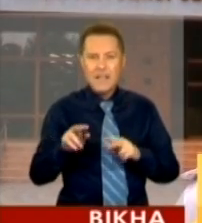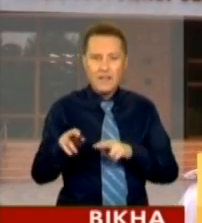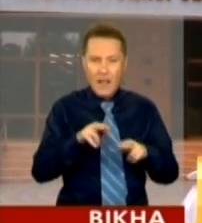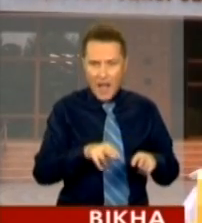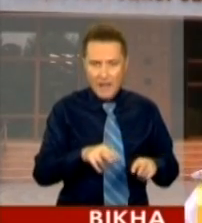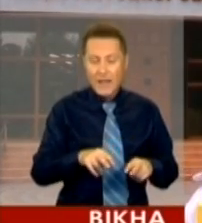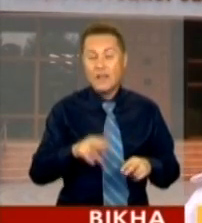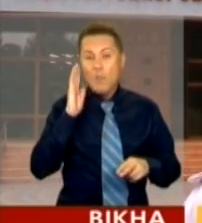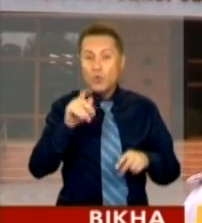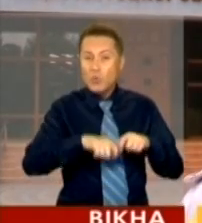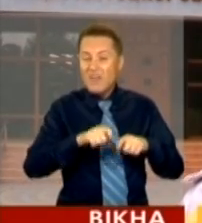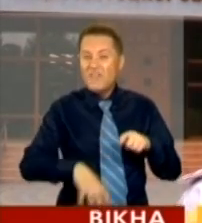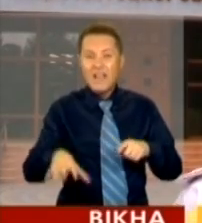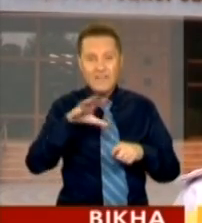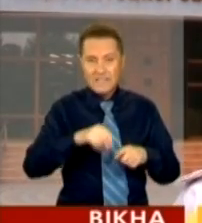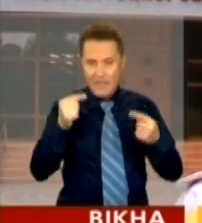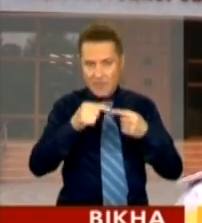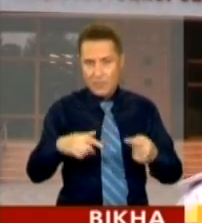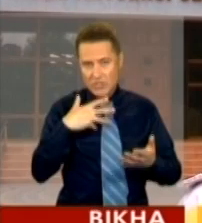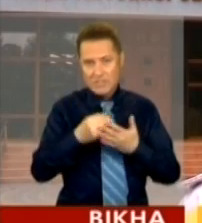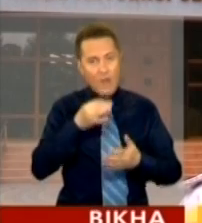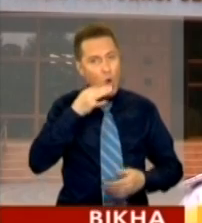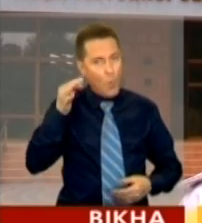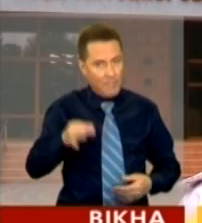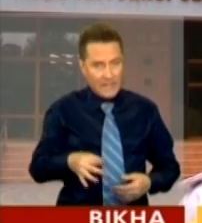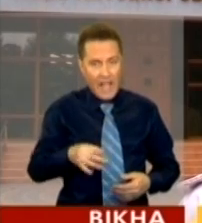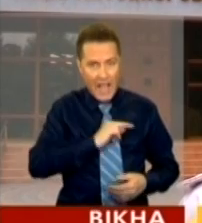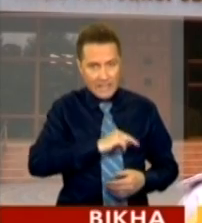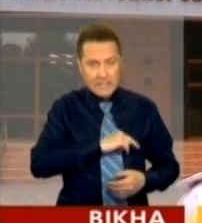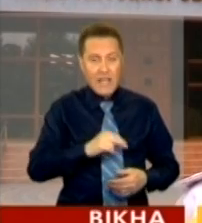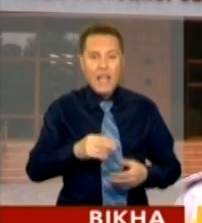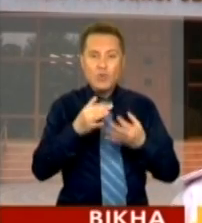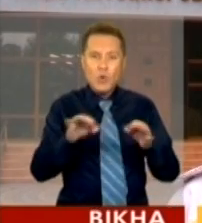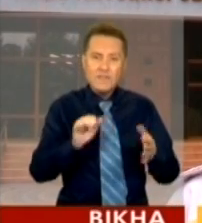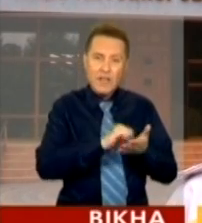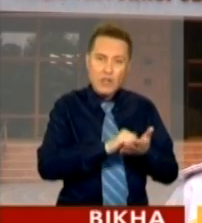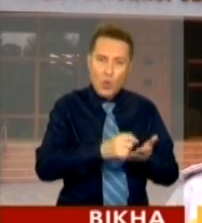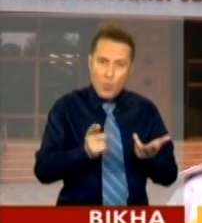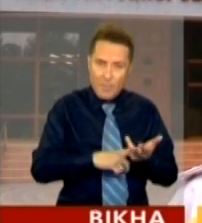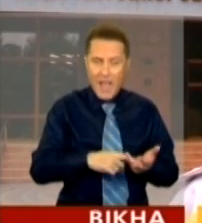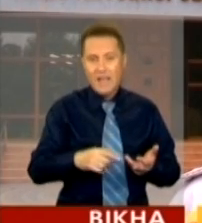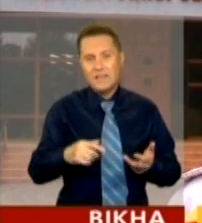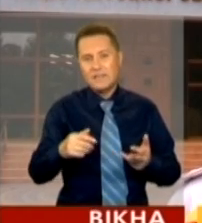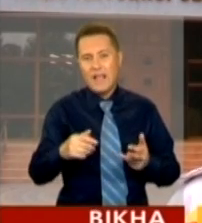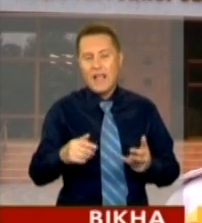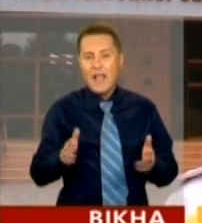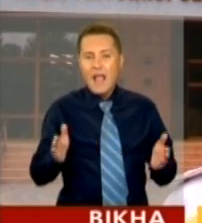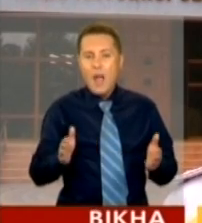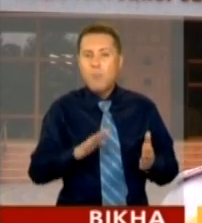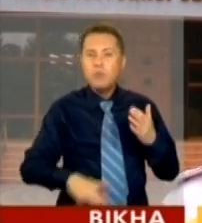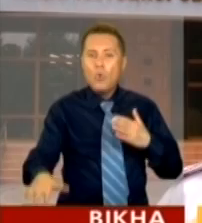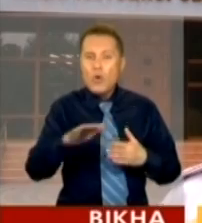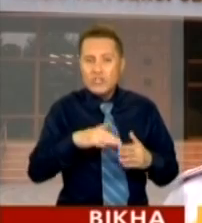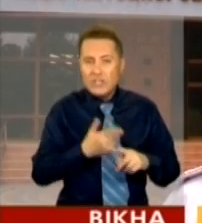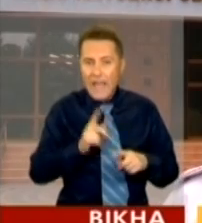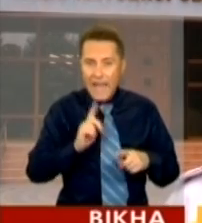Вони будуть перевіряти все відповідно своєї компетенції. Тобто і дозвільні документи, і межі, в яких там, і площу, на